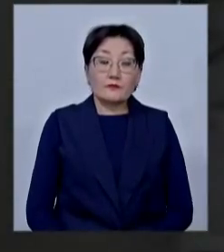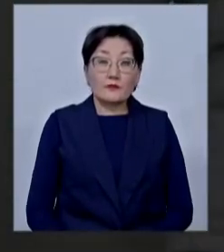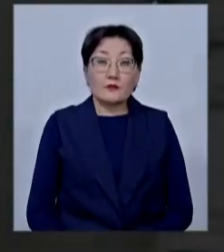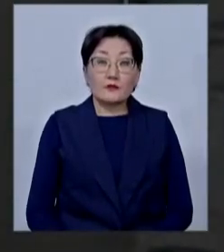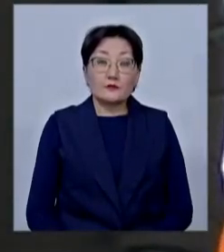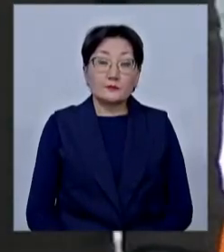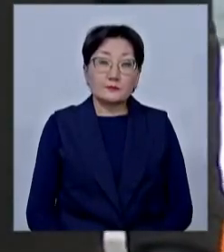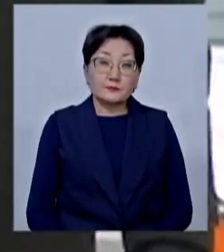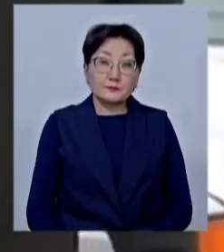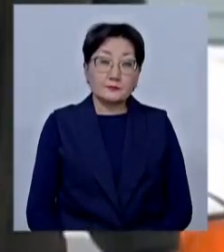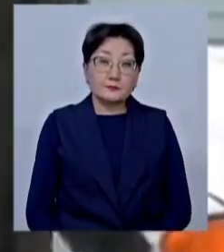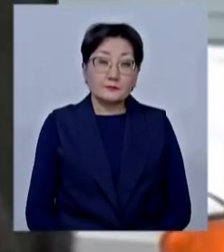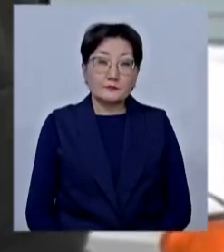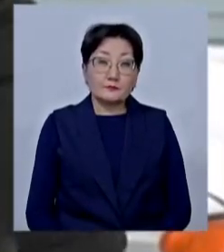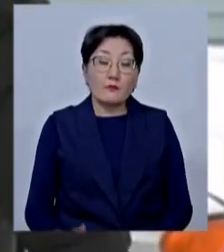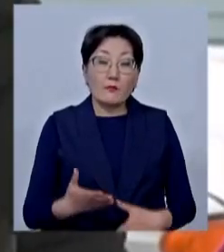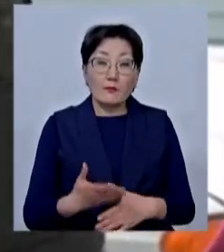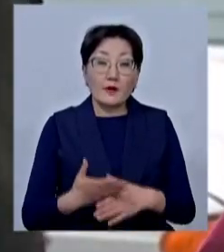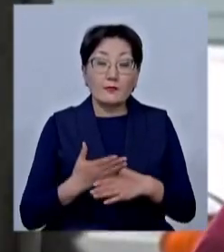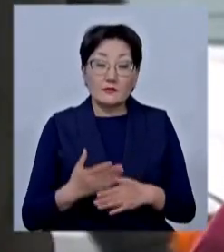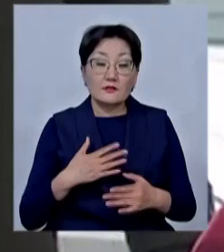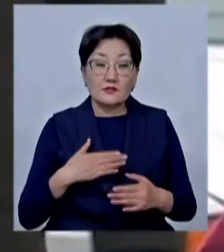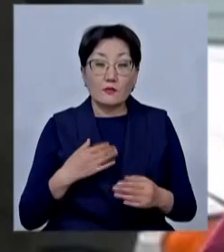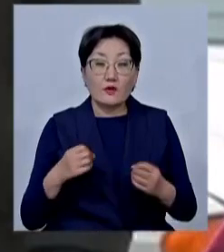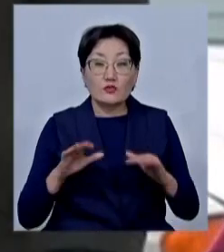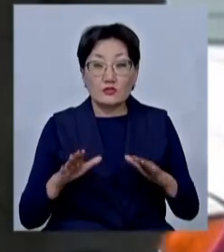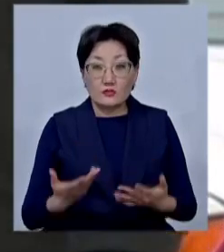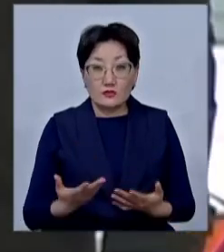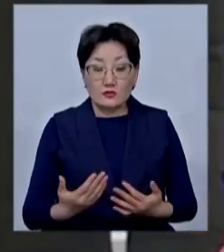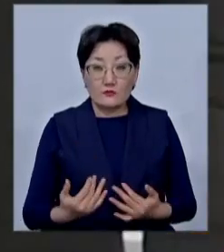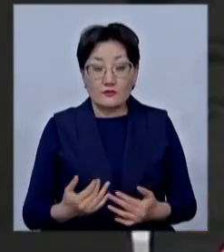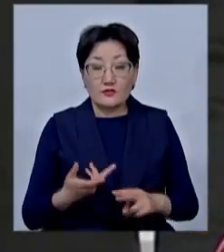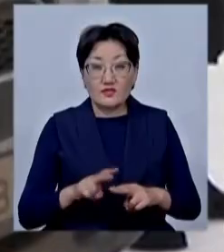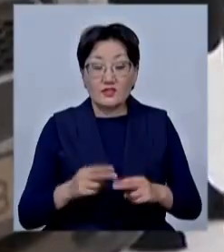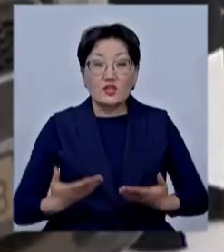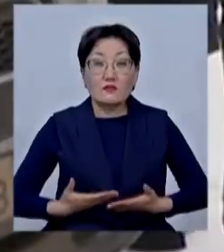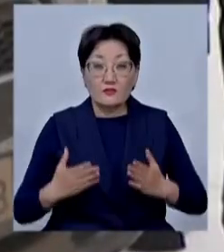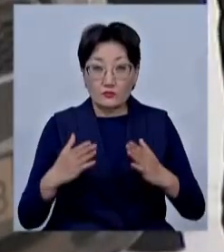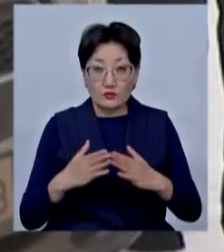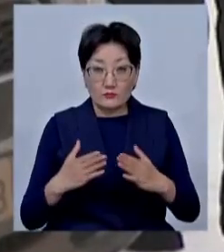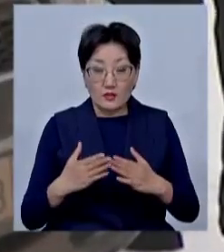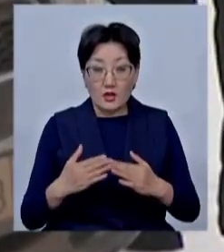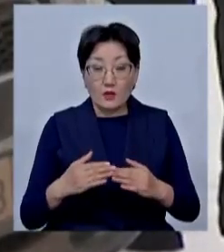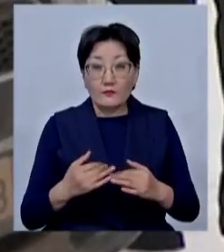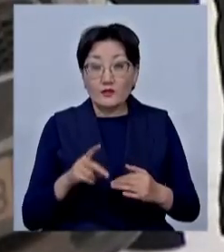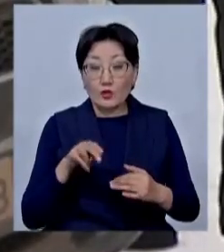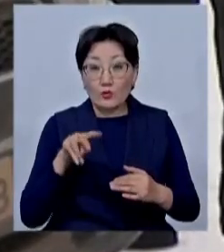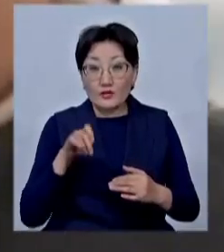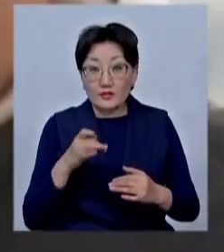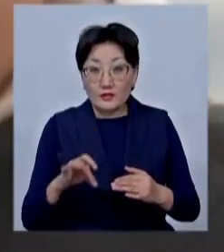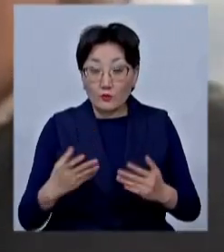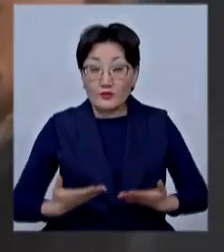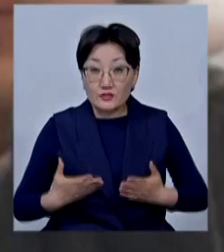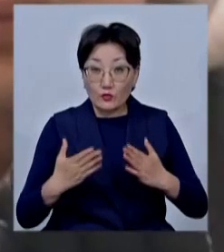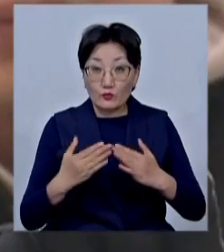Помогите нам. Помогите. Мы устали просто-напросто. Устали жить в этом доме. Дәулеткерей тұрғын үй кешенінің